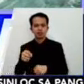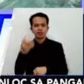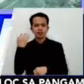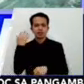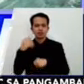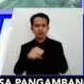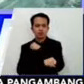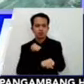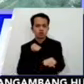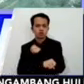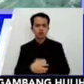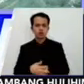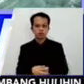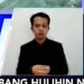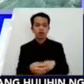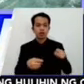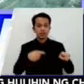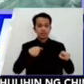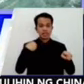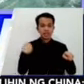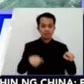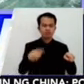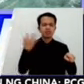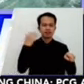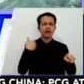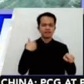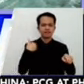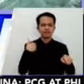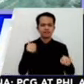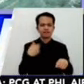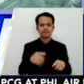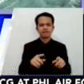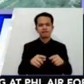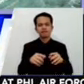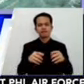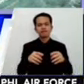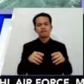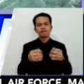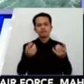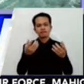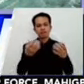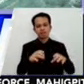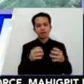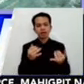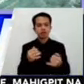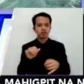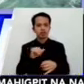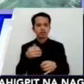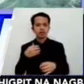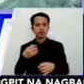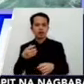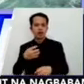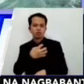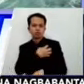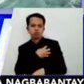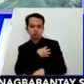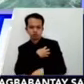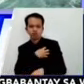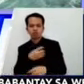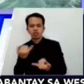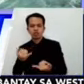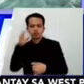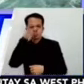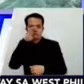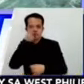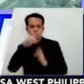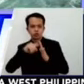nationals ay may kaso ng corson apat pa ang pinaghahanap ng autoridad kasama ang umanoy big boss ng grupo na Chinese National din Nasa loob lang daw